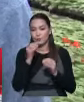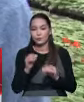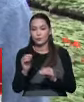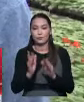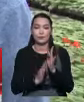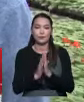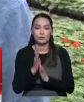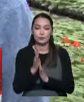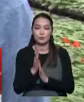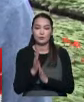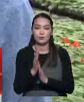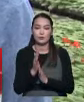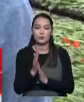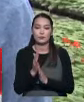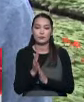процесі